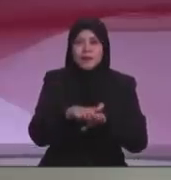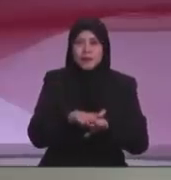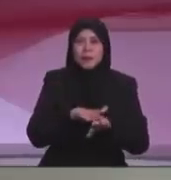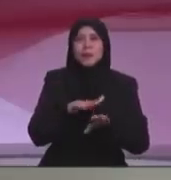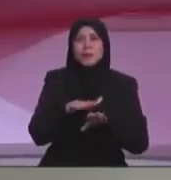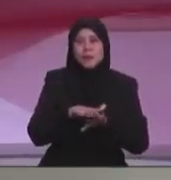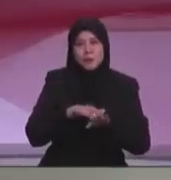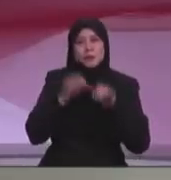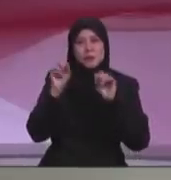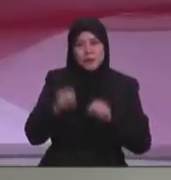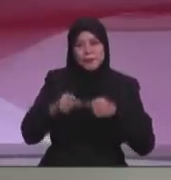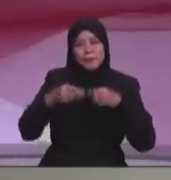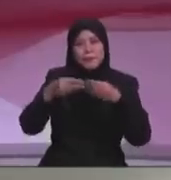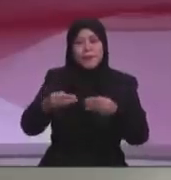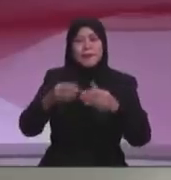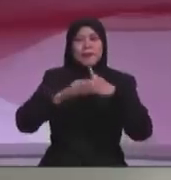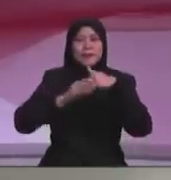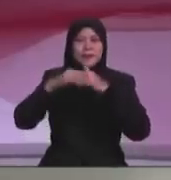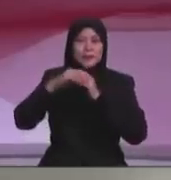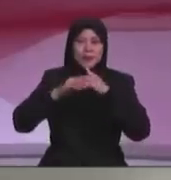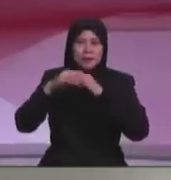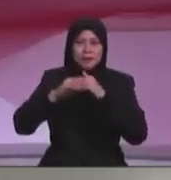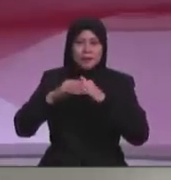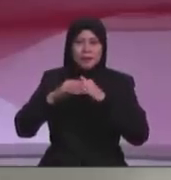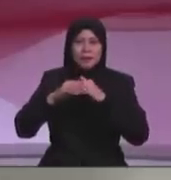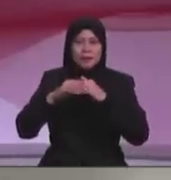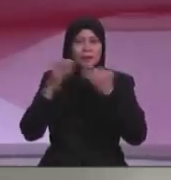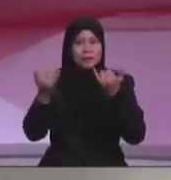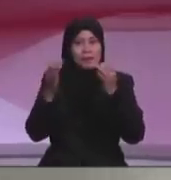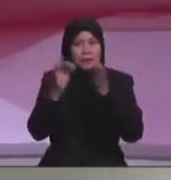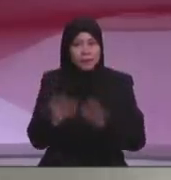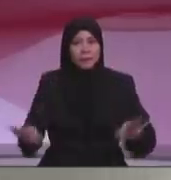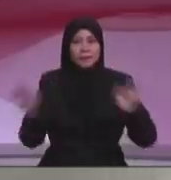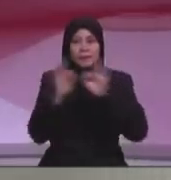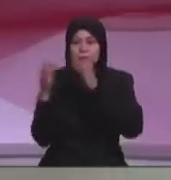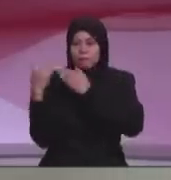kita memberikan kelonggaran. Yang pentingnya adalah tanggungjawab kita sendiri.